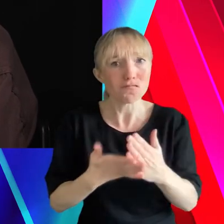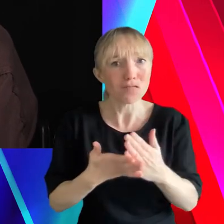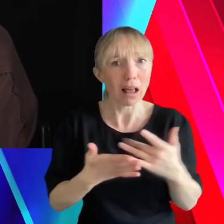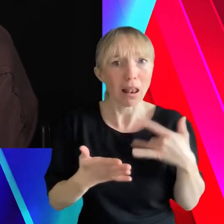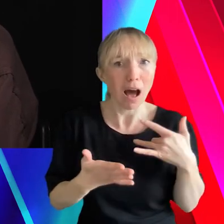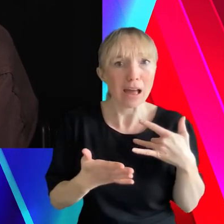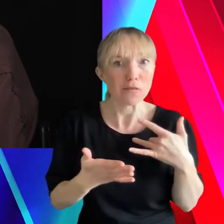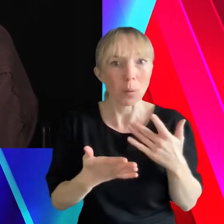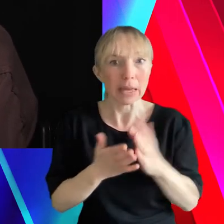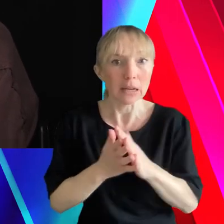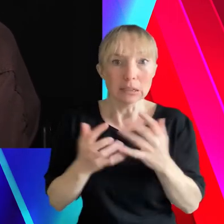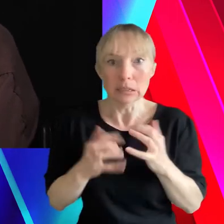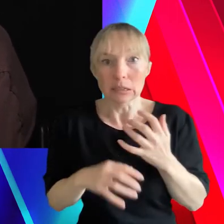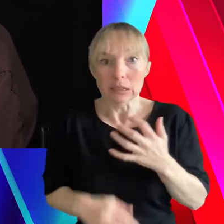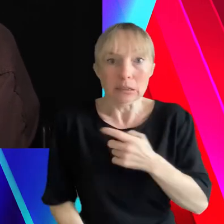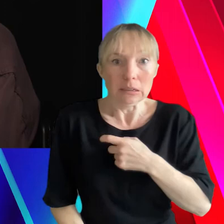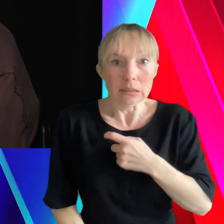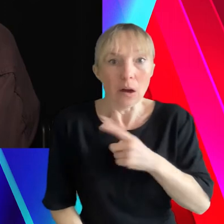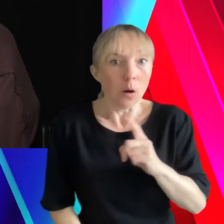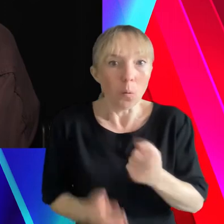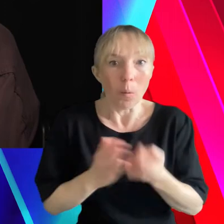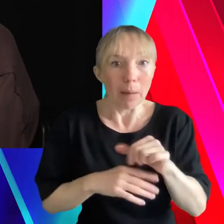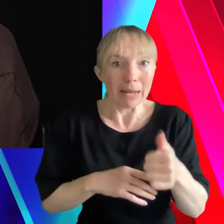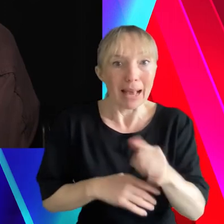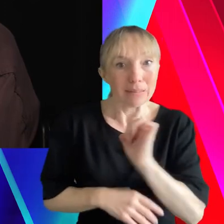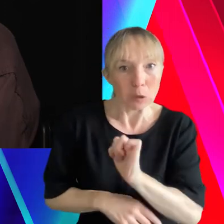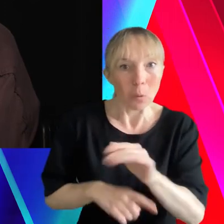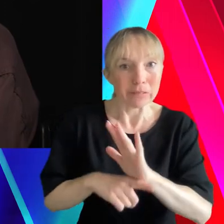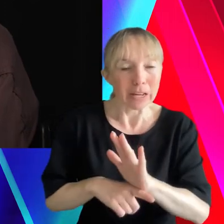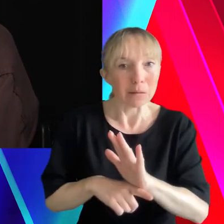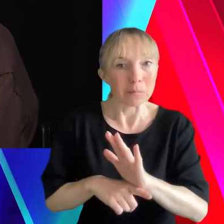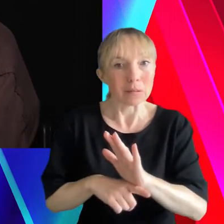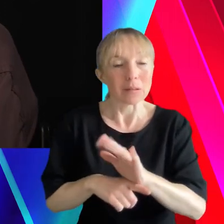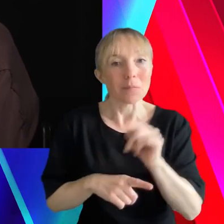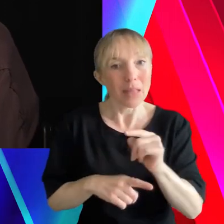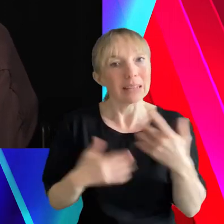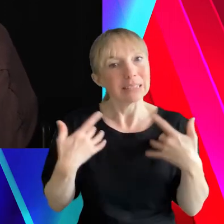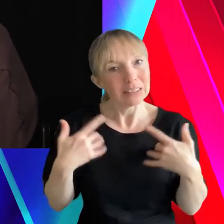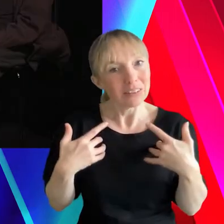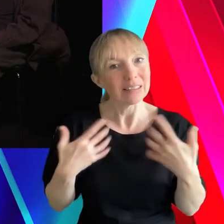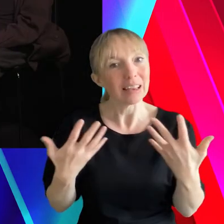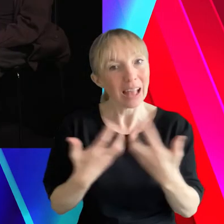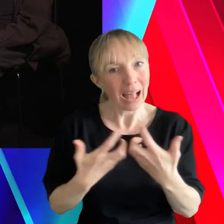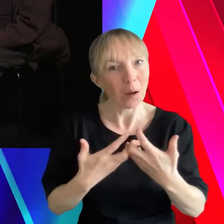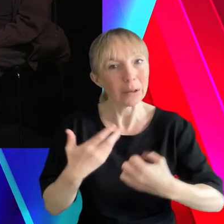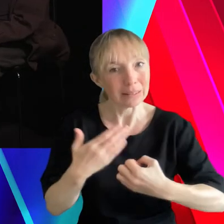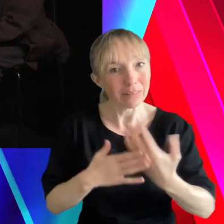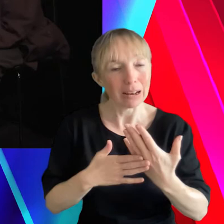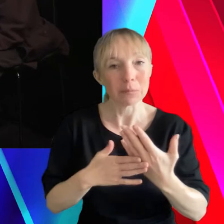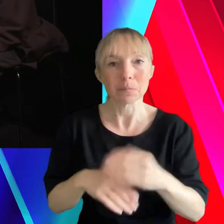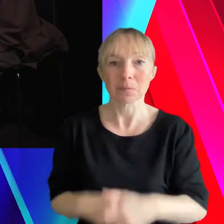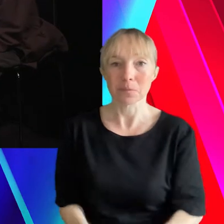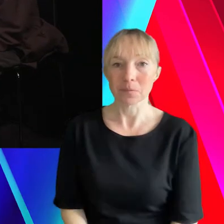wondering what the hell's going to happen next. Mm. and it is interesting that's where you این